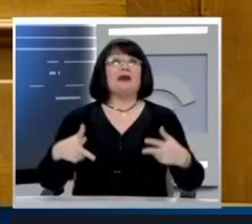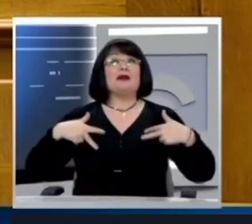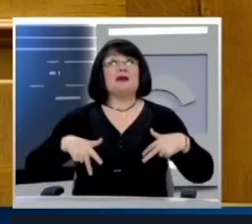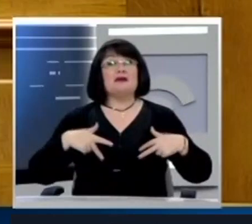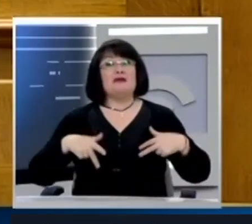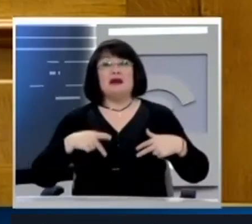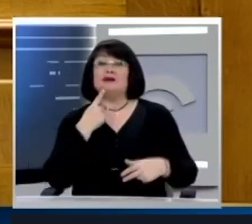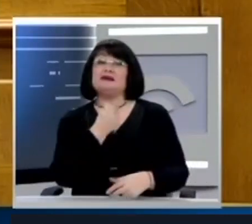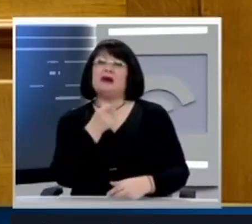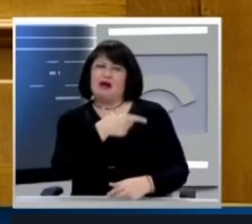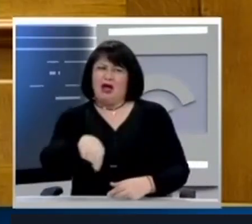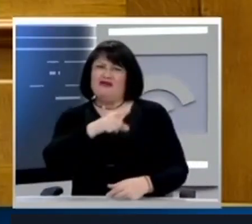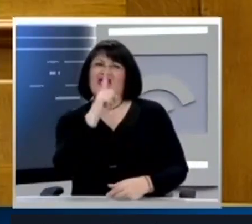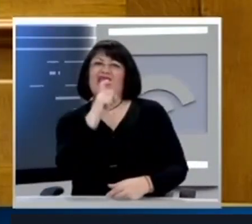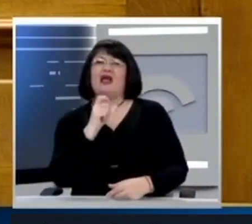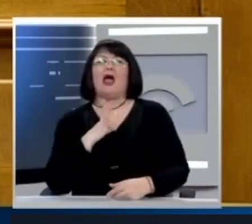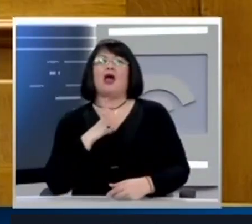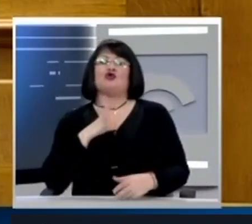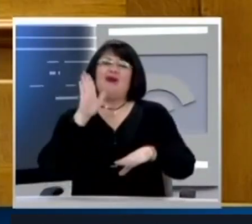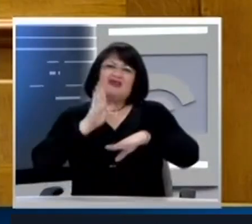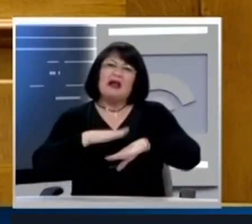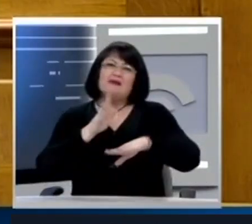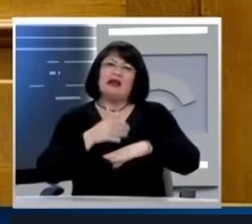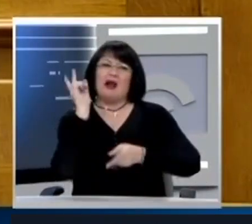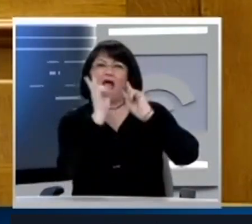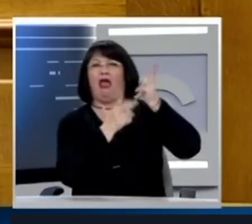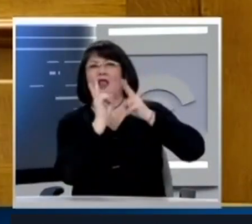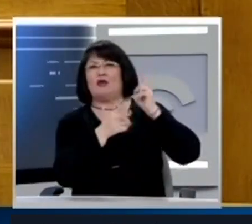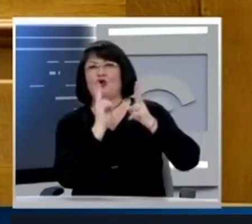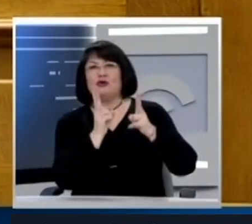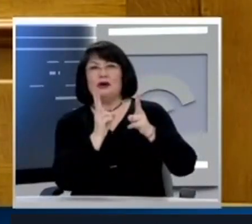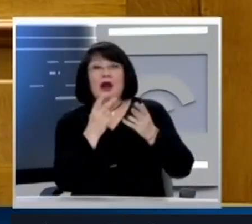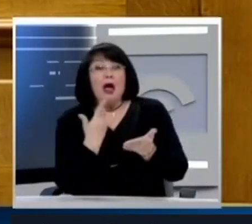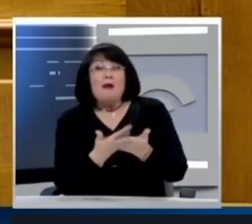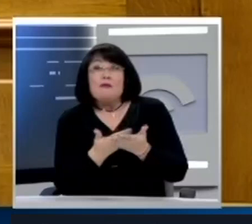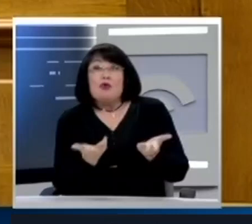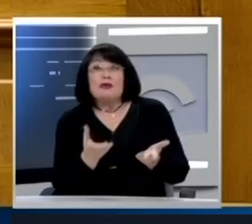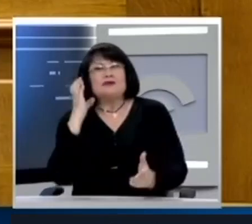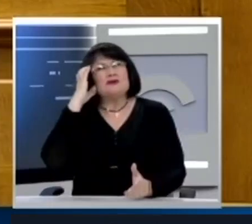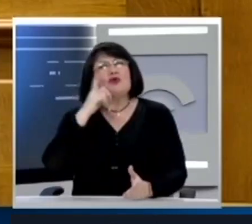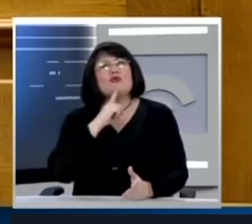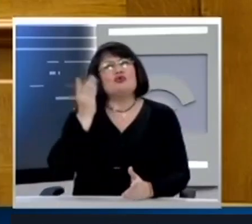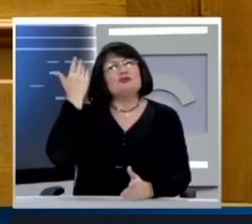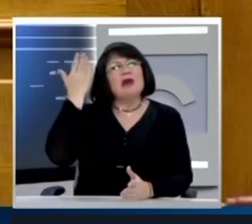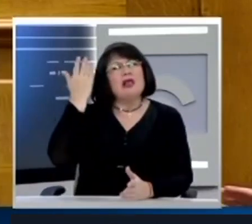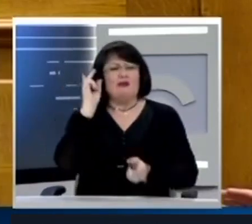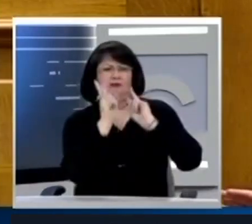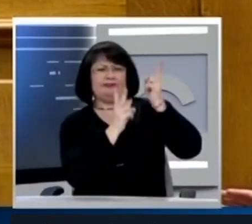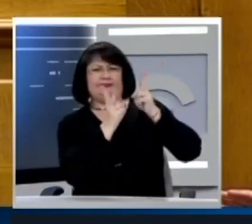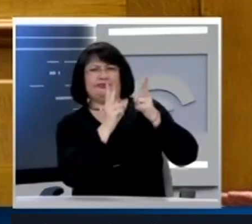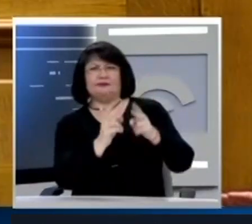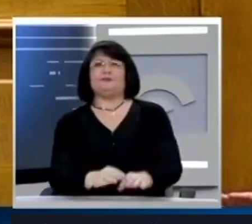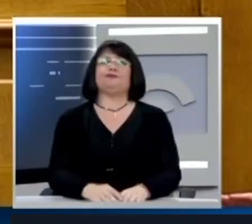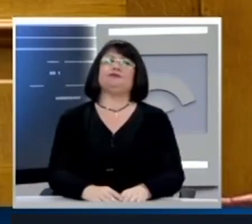όλοι τους ήταν ένοχοι μέχρι αποδείξεως του εναντίου. Θύμιζαν άλλες εποχές.